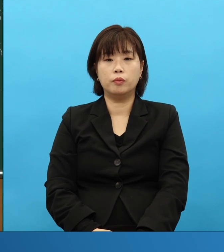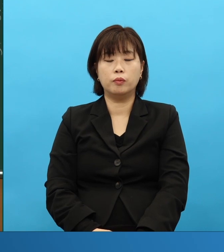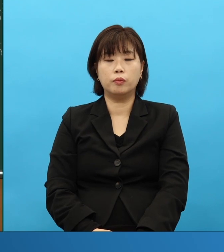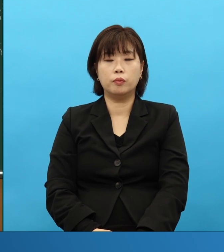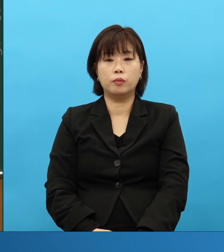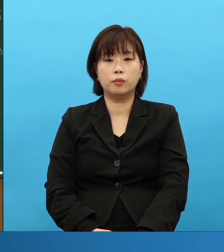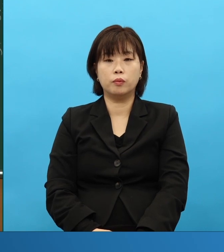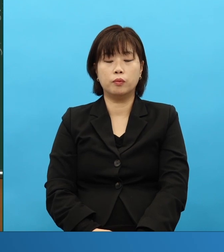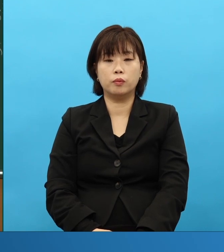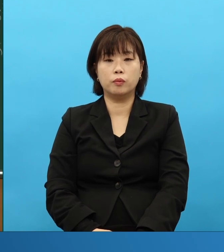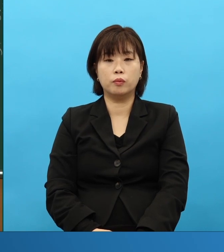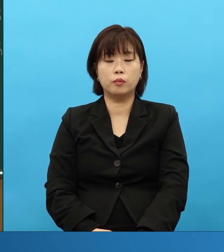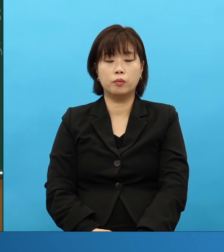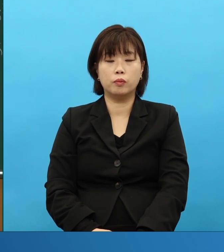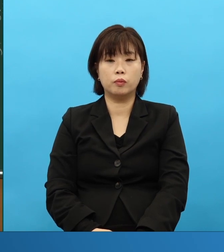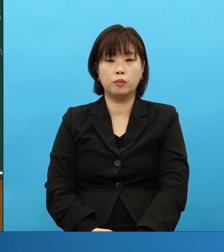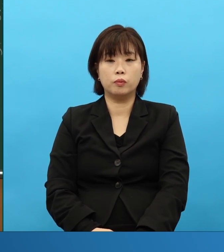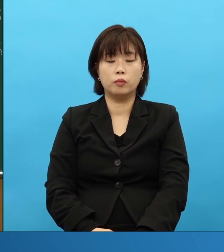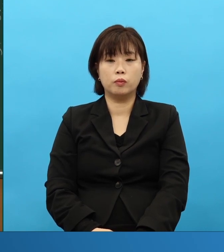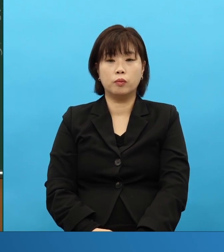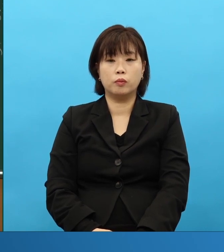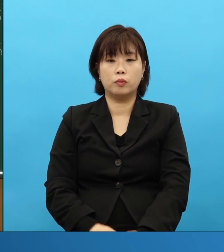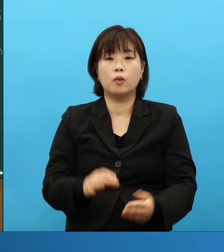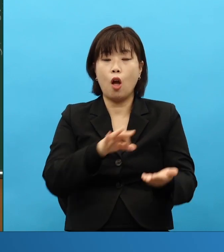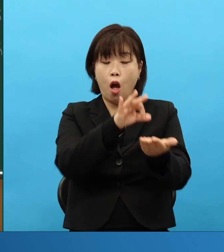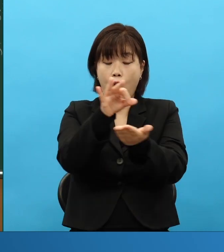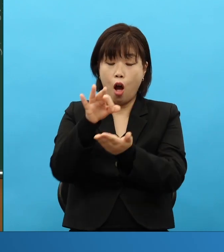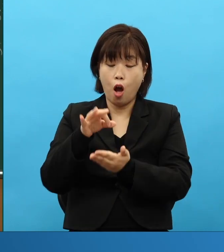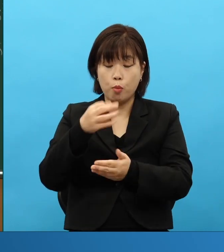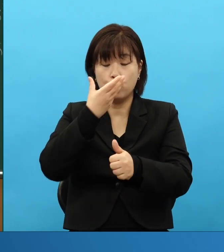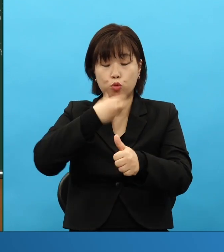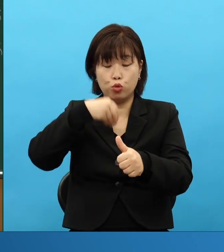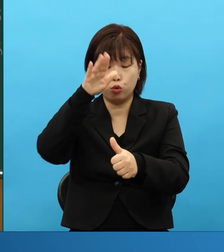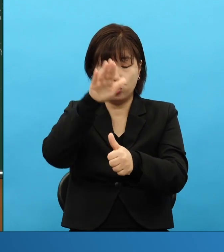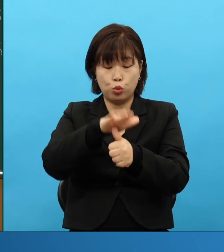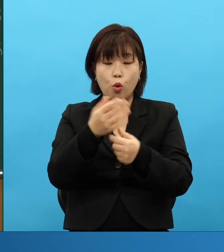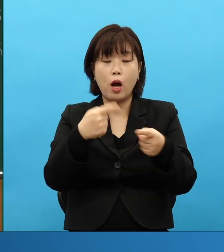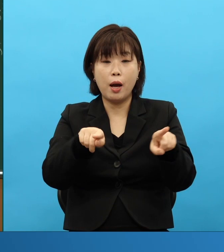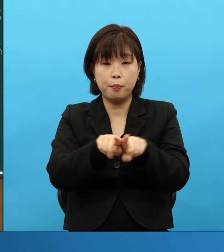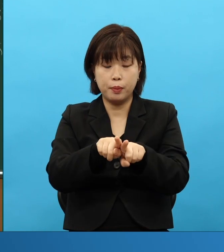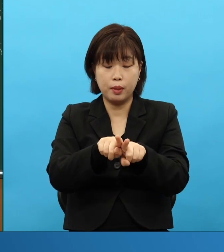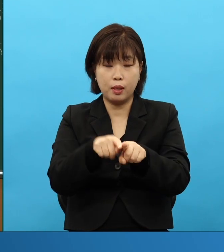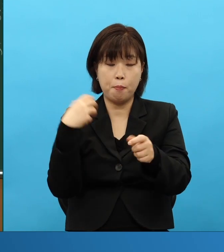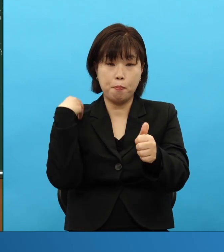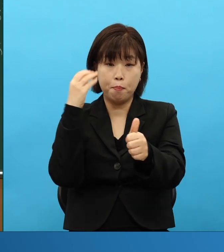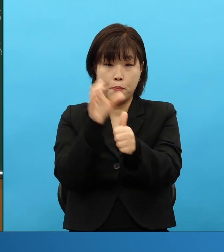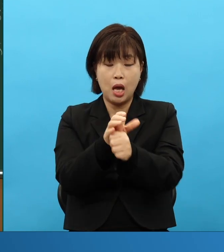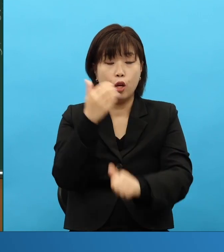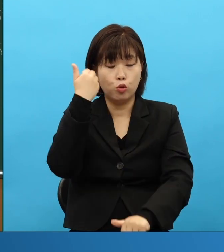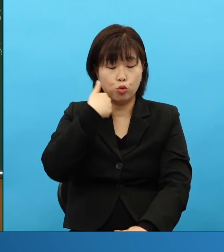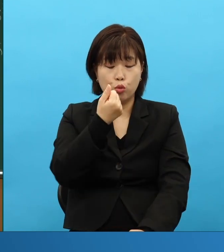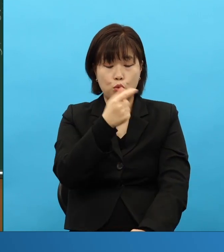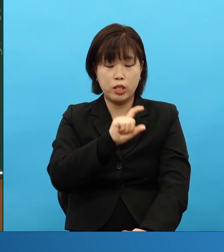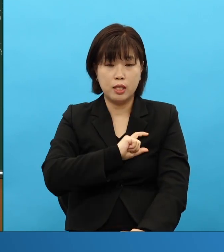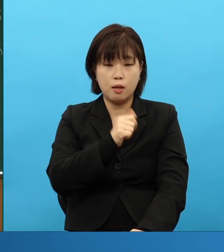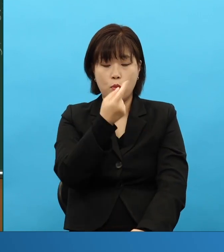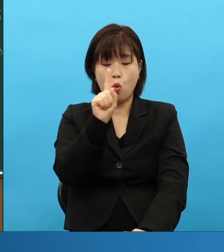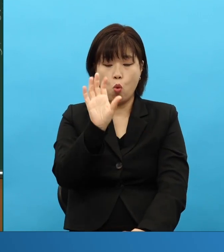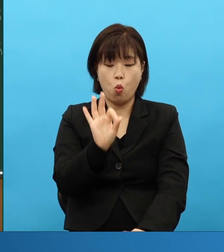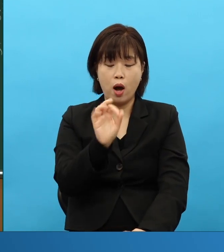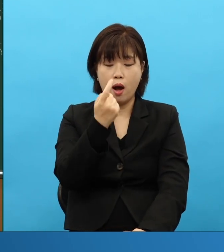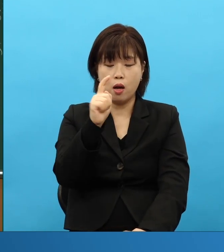청년 선교구 국장 황관주 목사님 나오셔서 헌금 위한 기도 및 축도로 렘넌트 데이 예배를